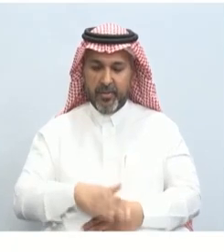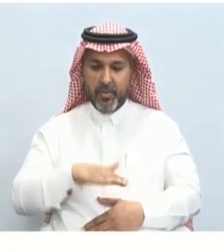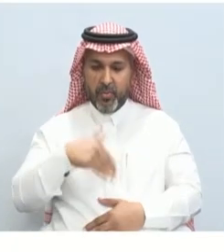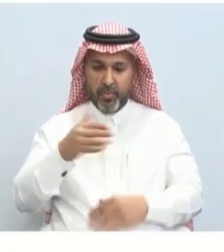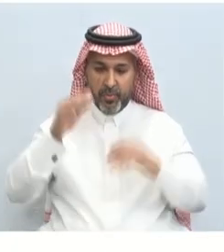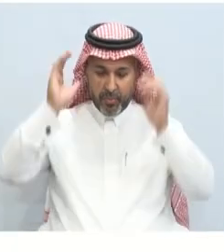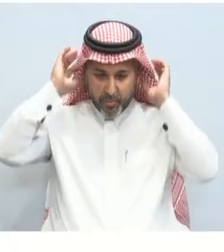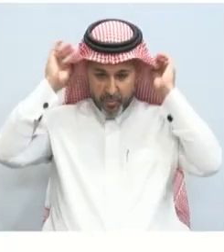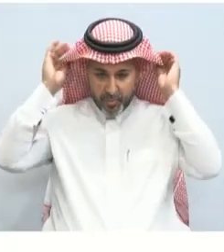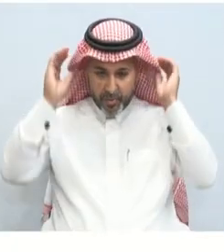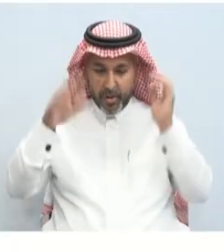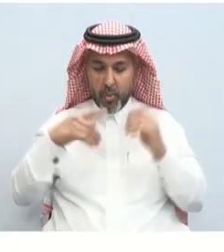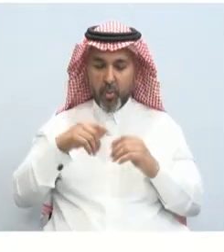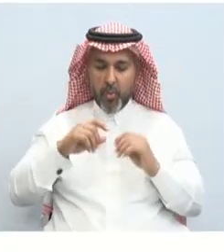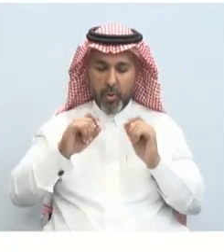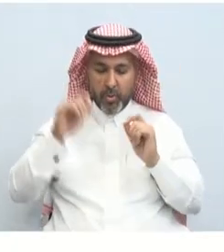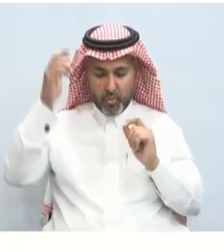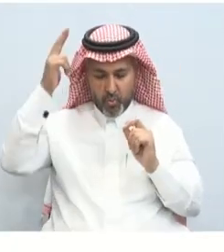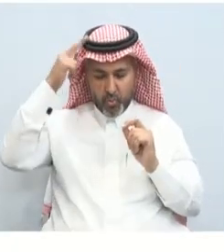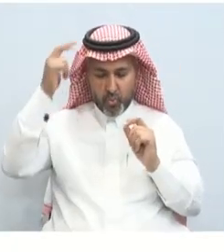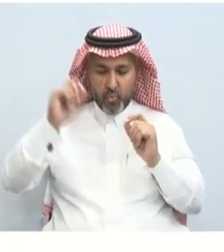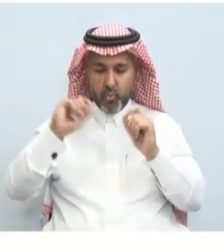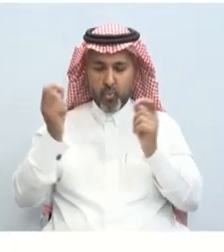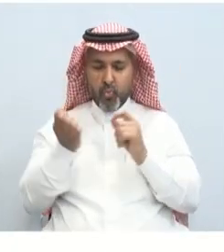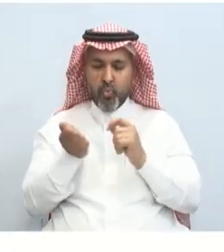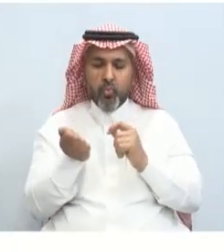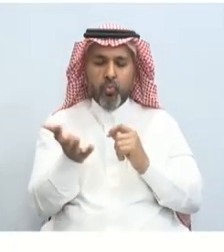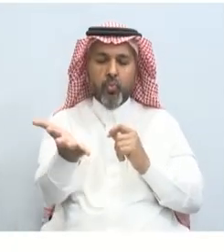كرماء محمد كريم